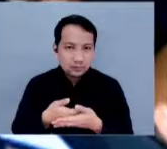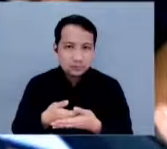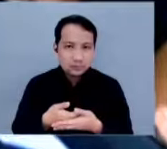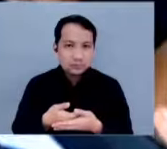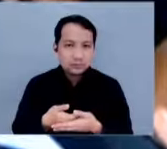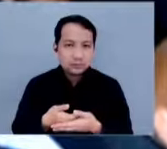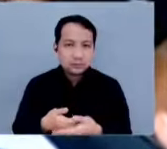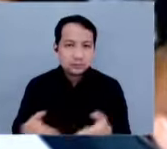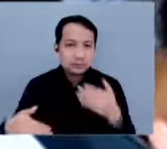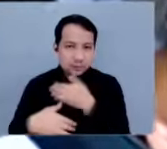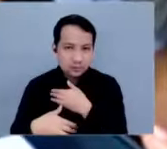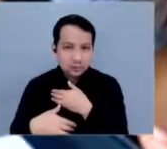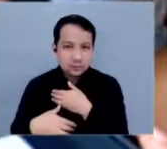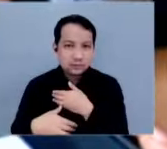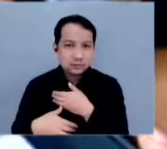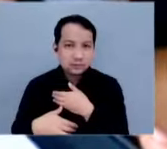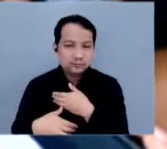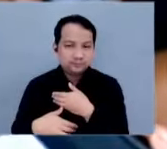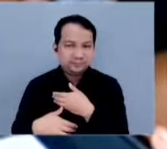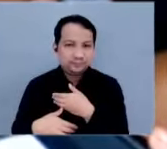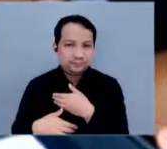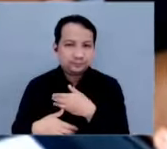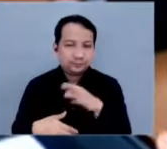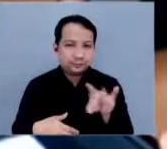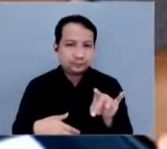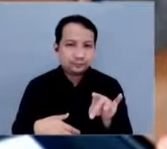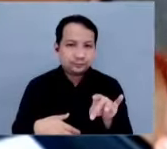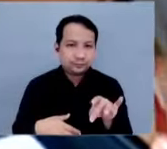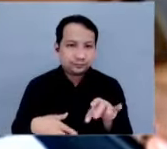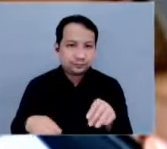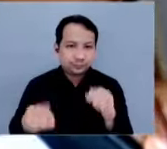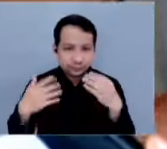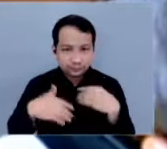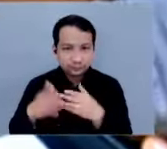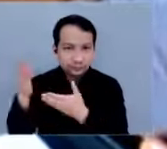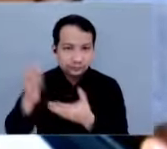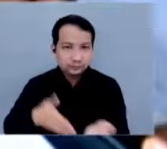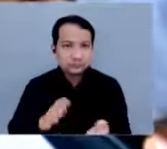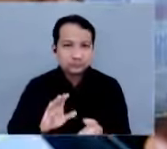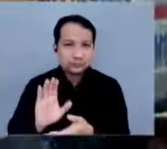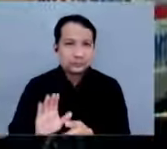Niyakap ko po, tapos binasa ko muna po yung tela para maibaba ko po.